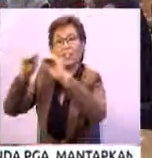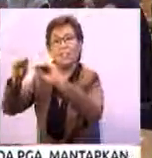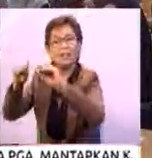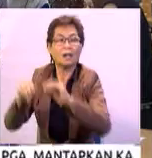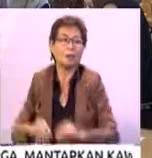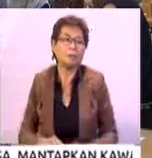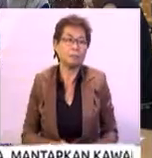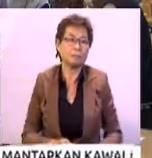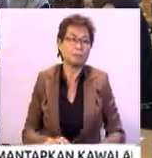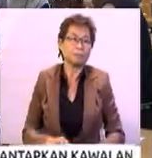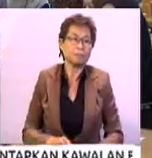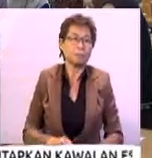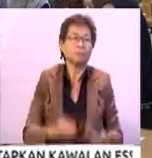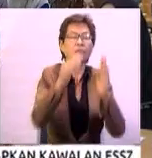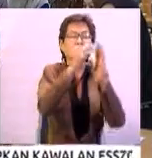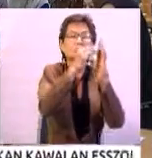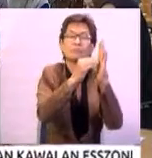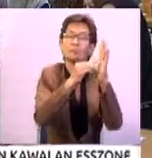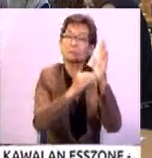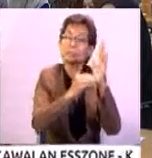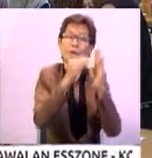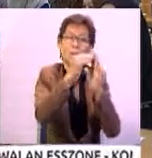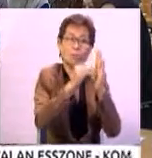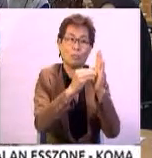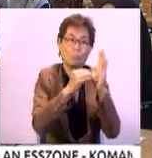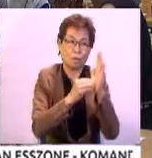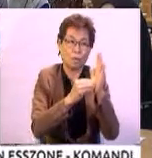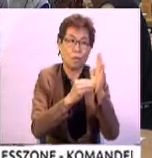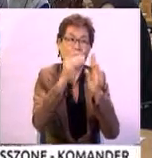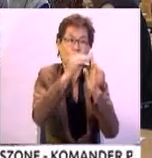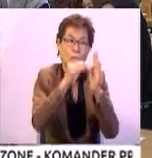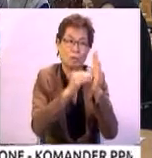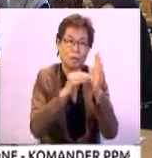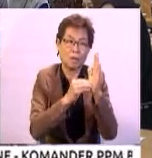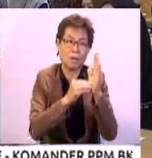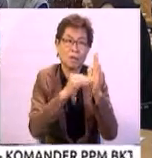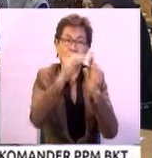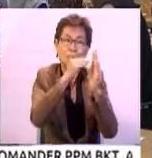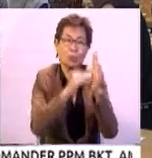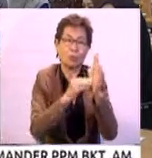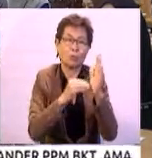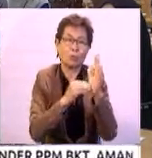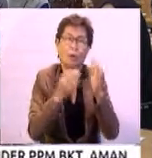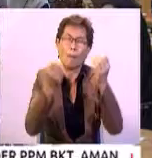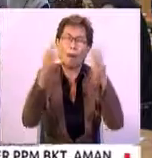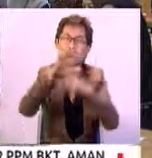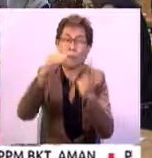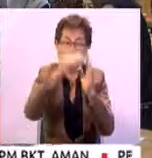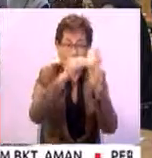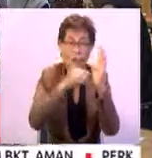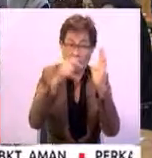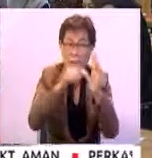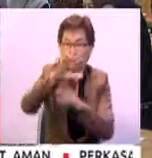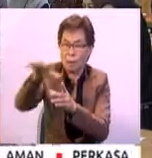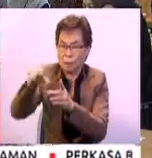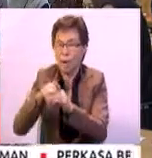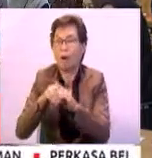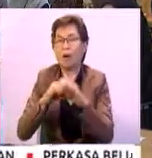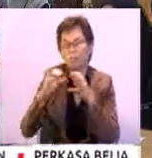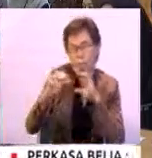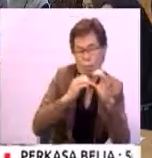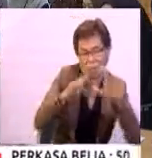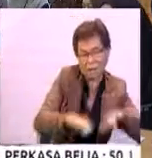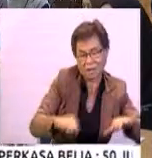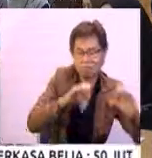Saya rasa modul itu lebih yang wow factor pada modul itu lah, kerana dia banyak melibatkan elemen komunikasi